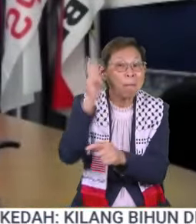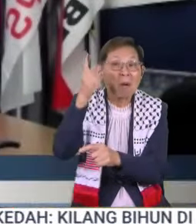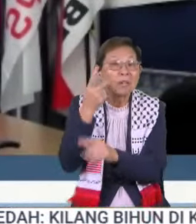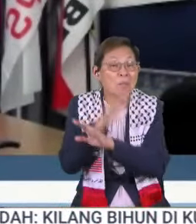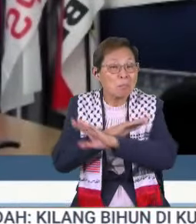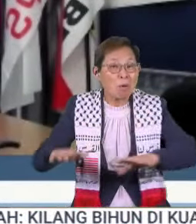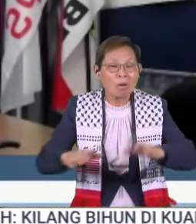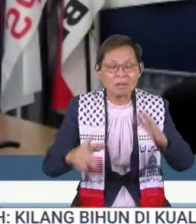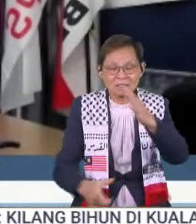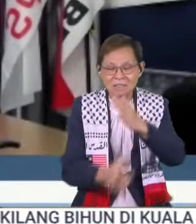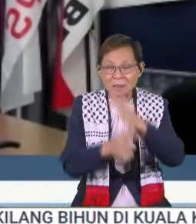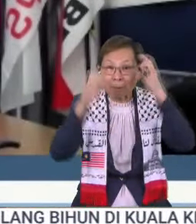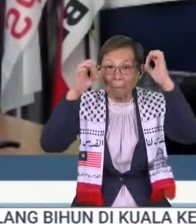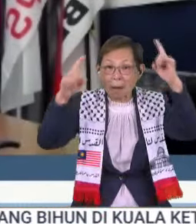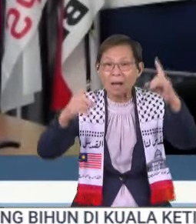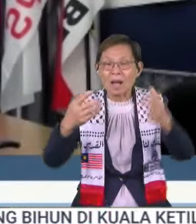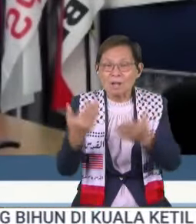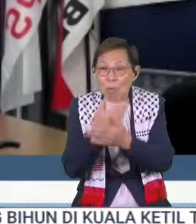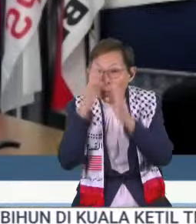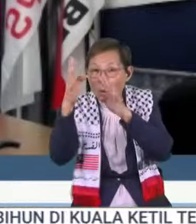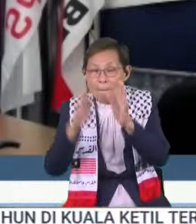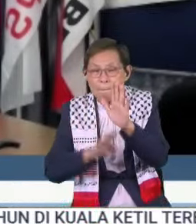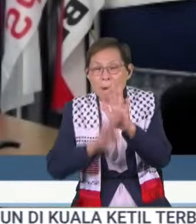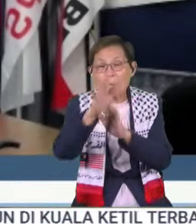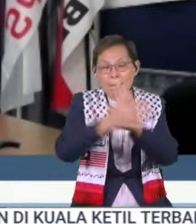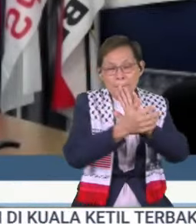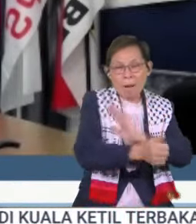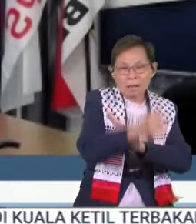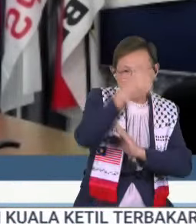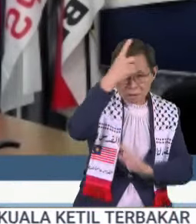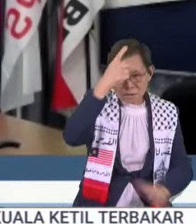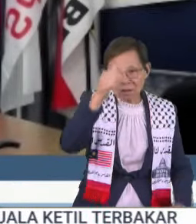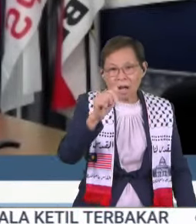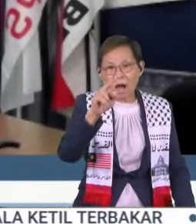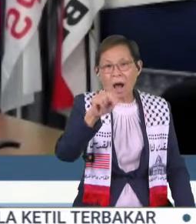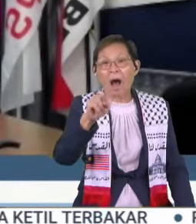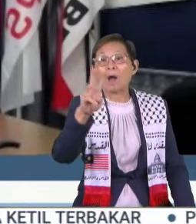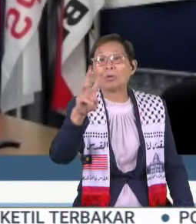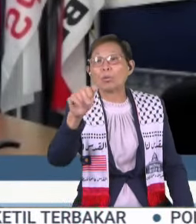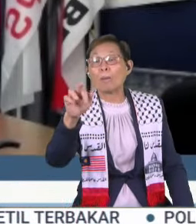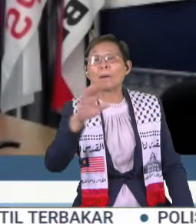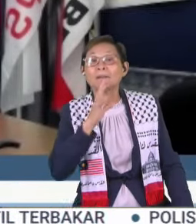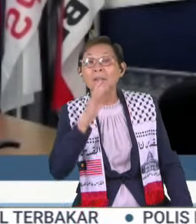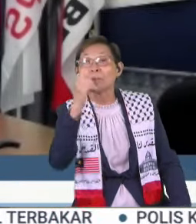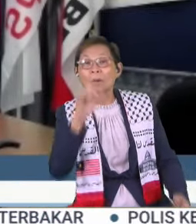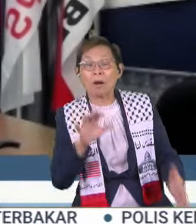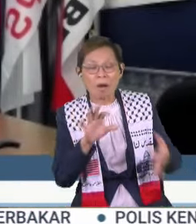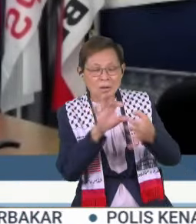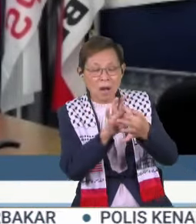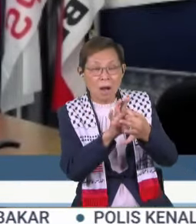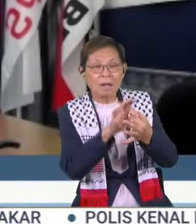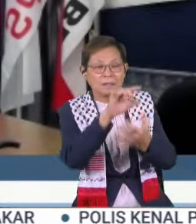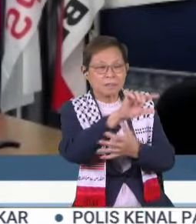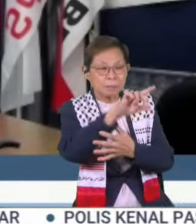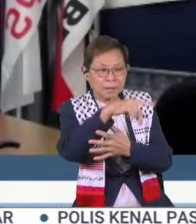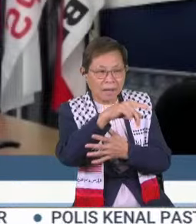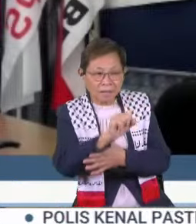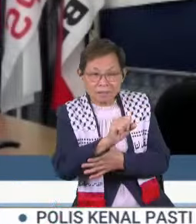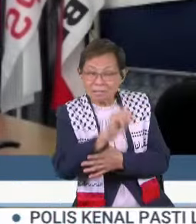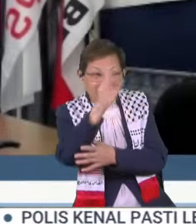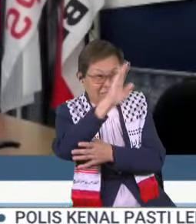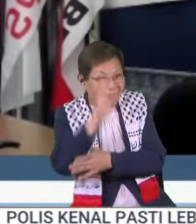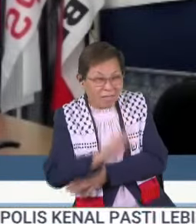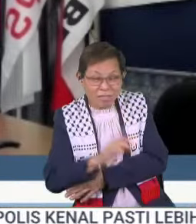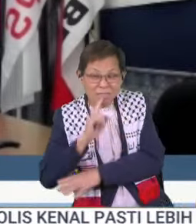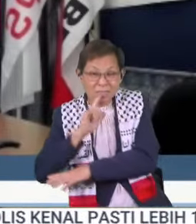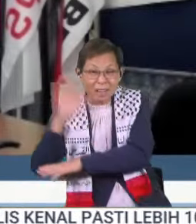Timbalan Menteri Pendidikan, Inovasi dan Pembangunan Bakat, Datuk Dr. Anwar Rafai menyatakan ia berikutan gabungan Parti Sarawak GPS tidak